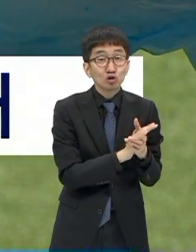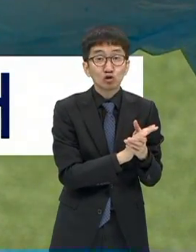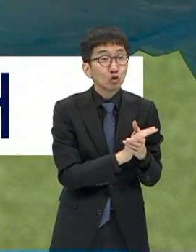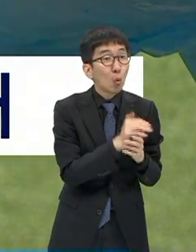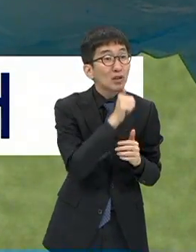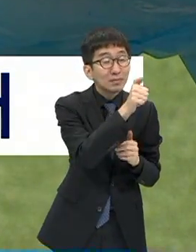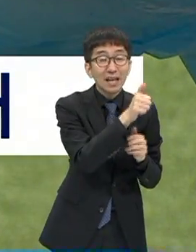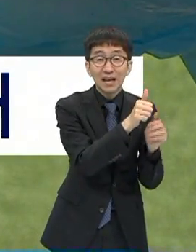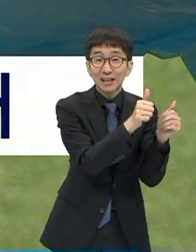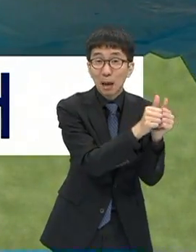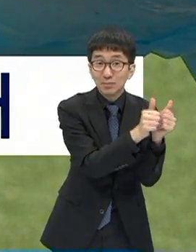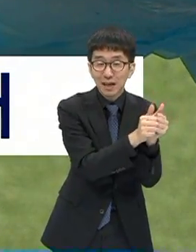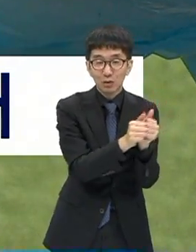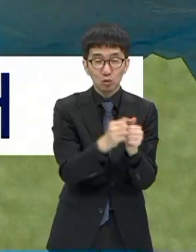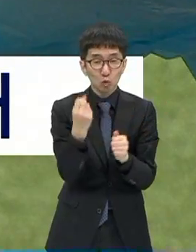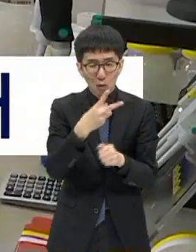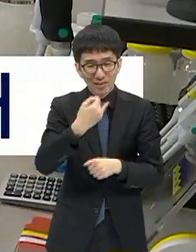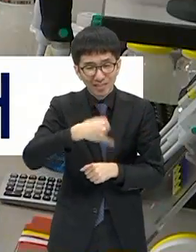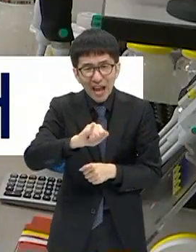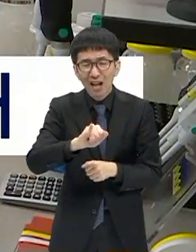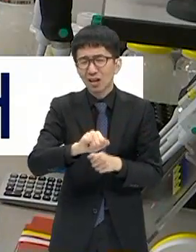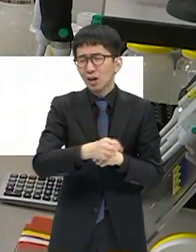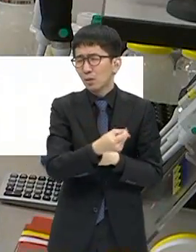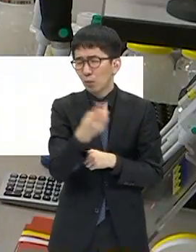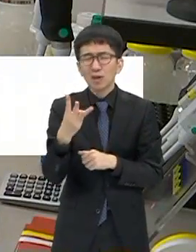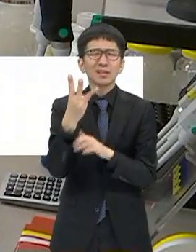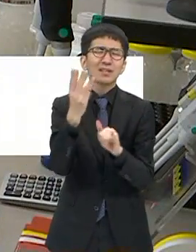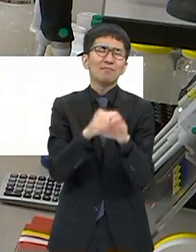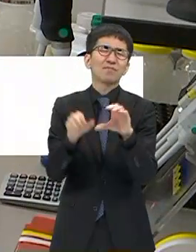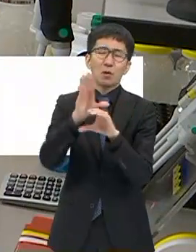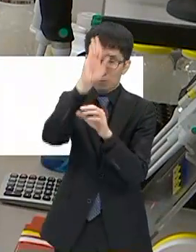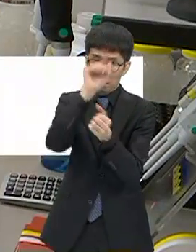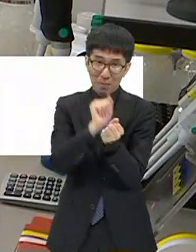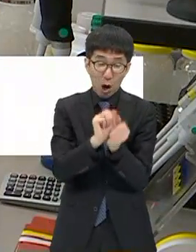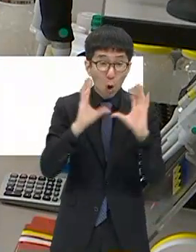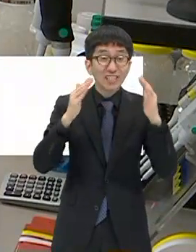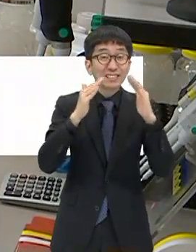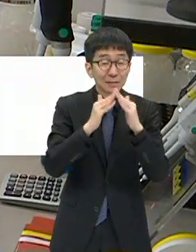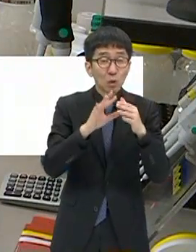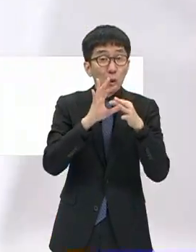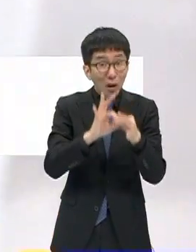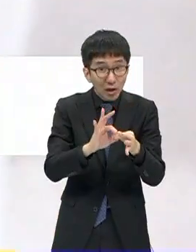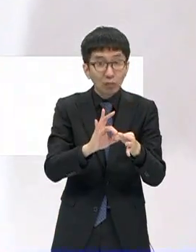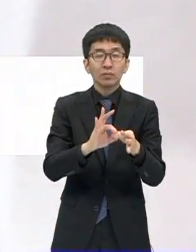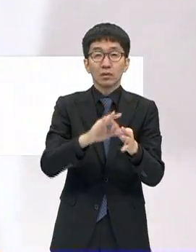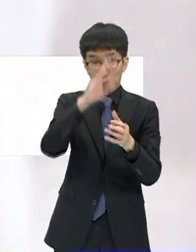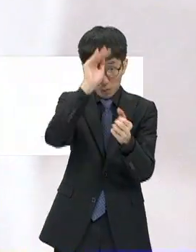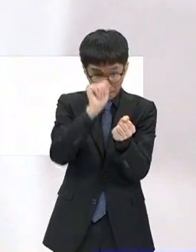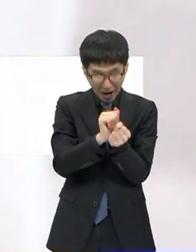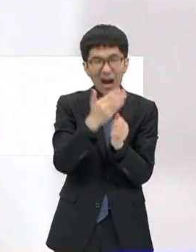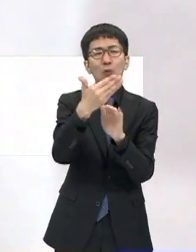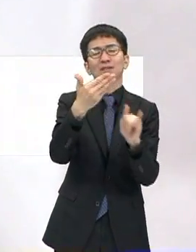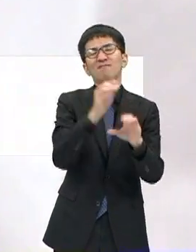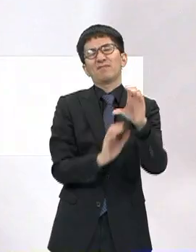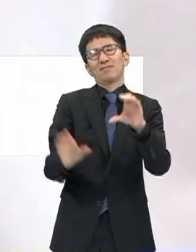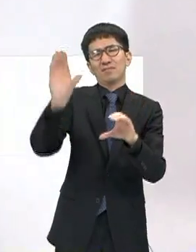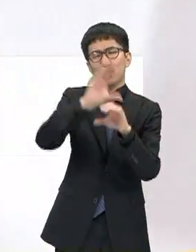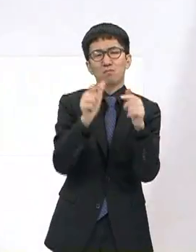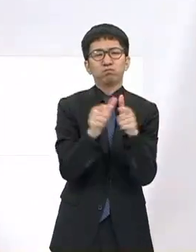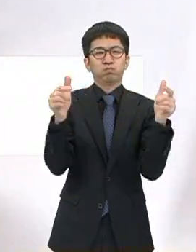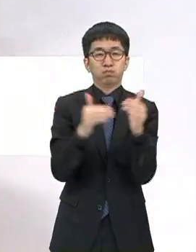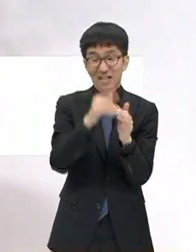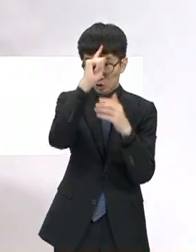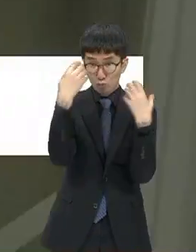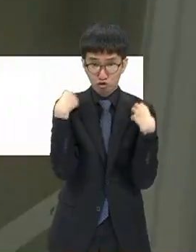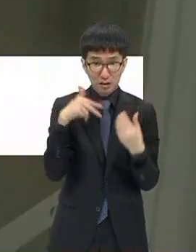등 3명이 추가로 확진됐습니다. 하룻밤 사이에 어린이집 관련 확진자가 9명으로 늘어난 겁니다.